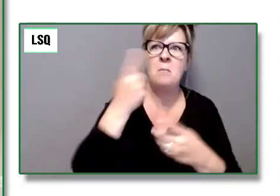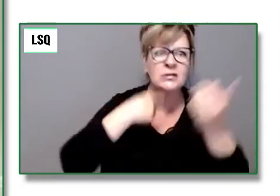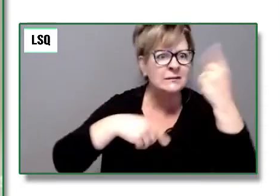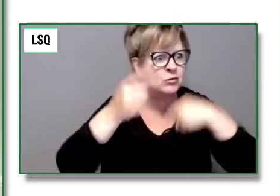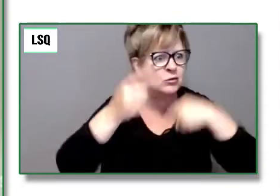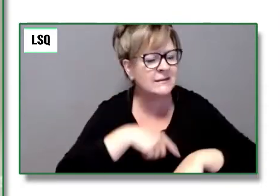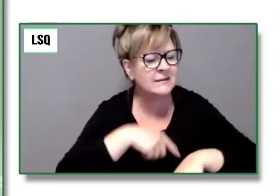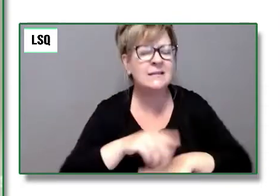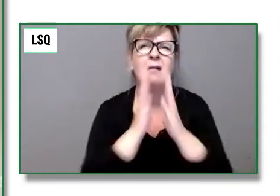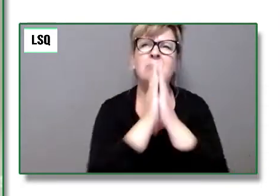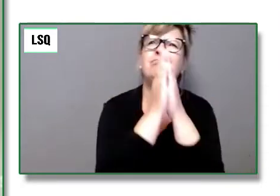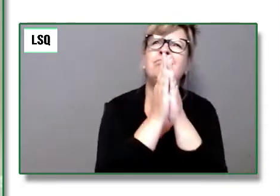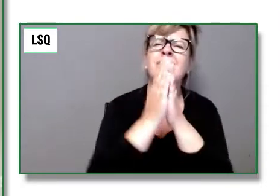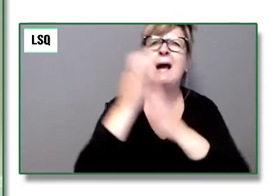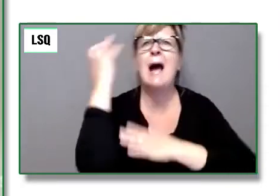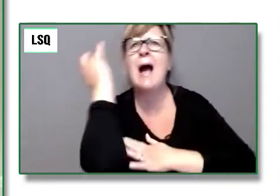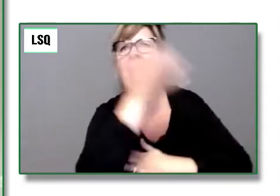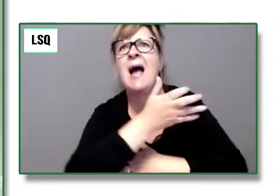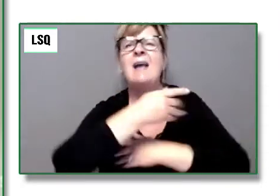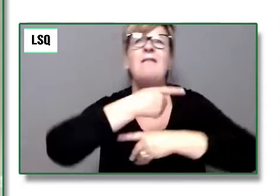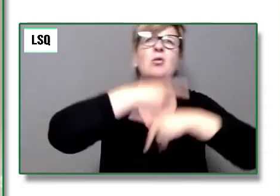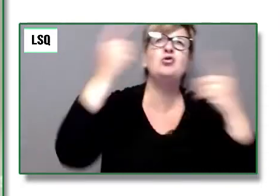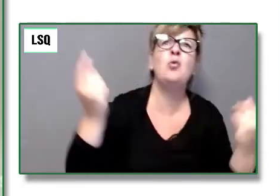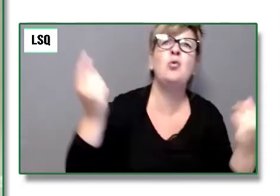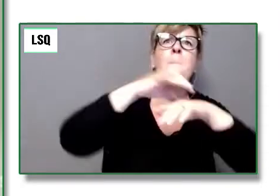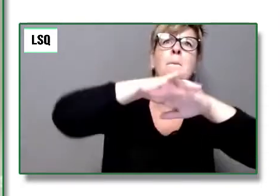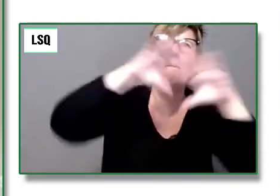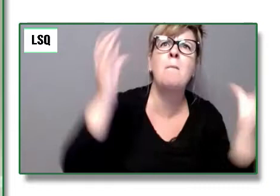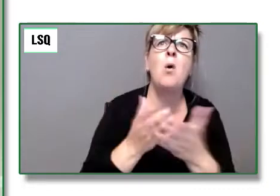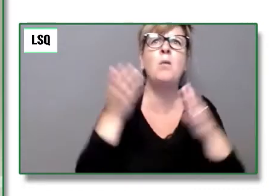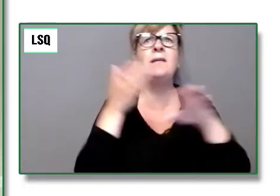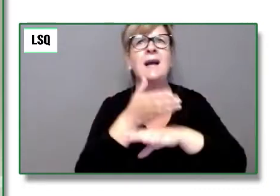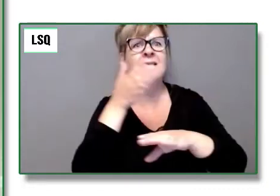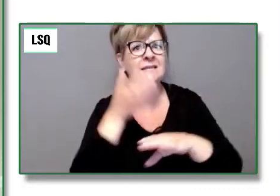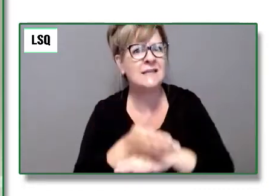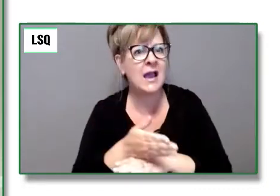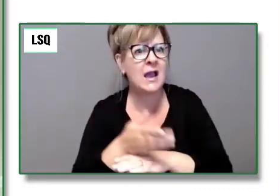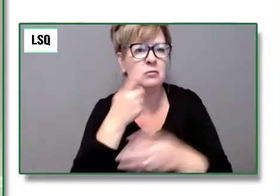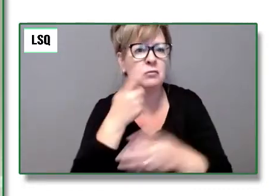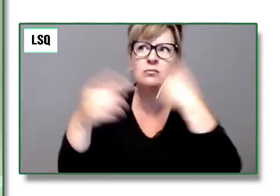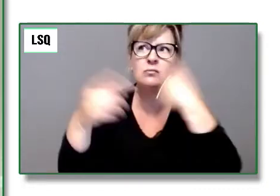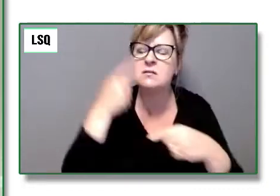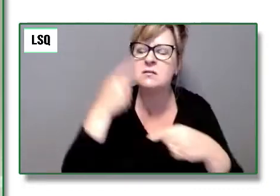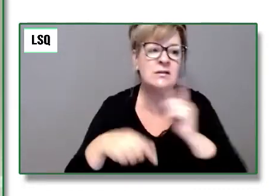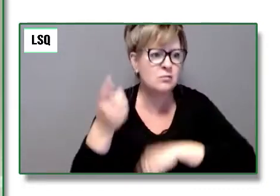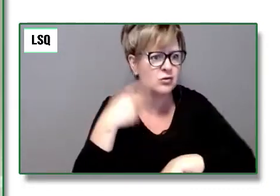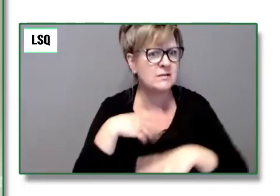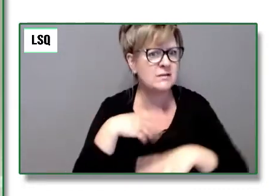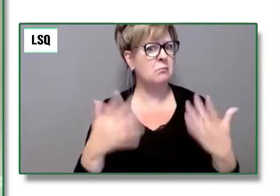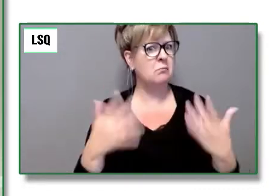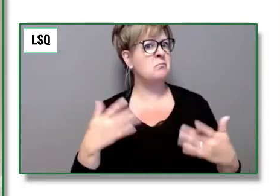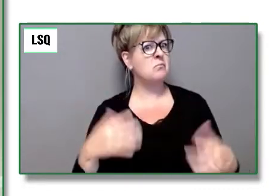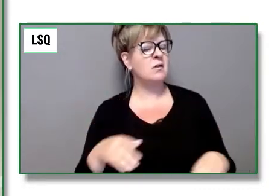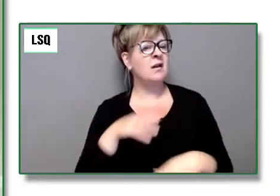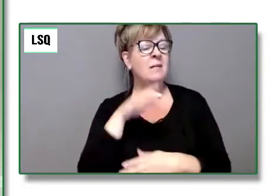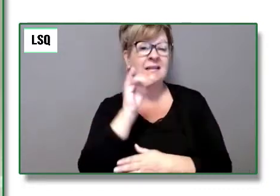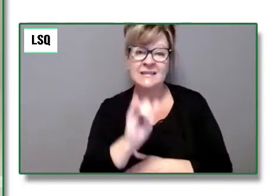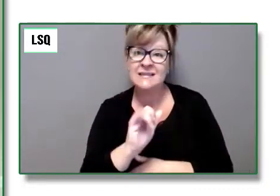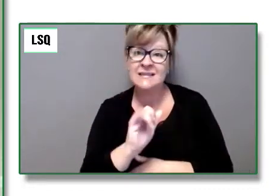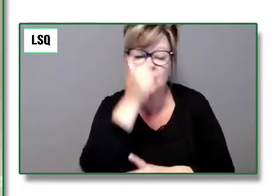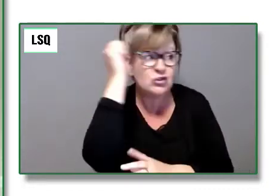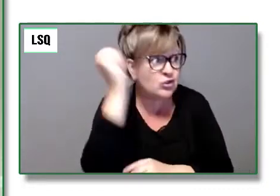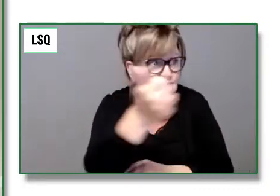chacun donc acceptait l'accessibilité. Si nous croyons tous ce